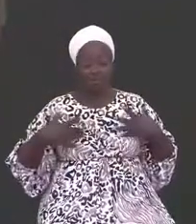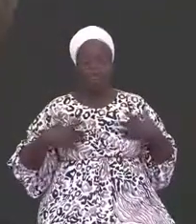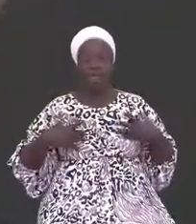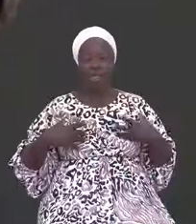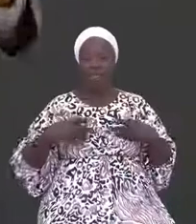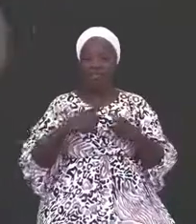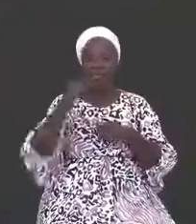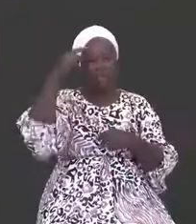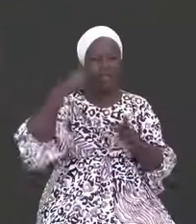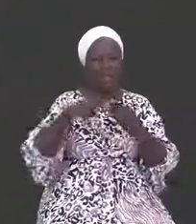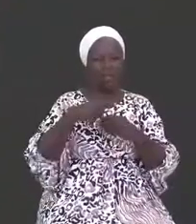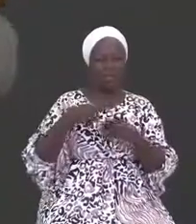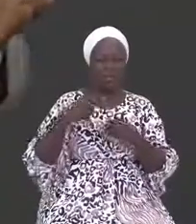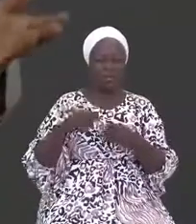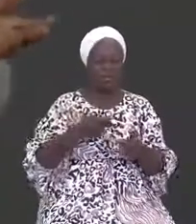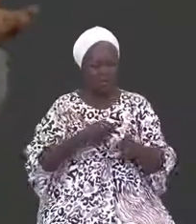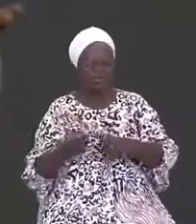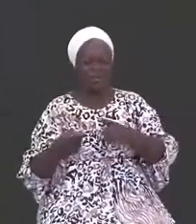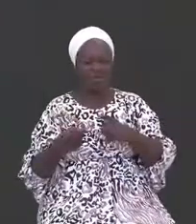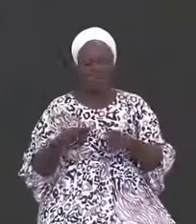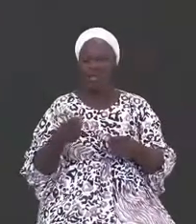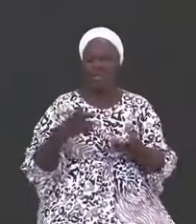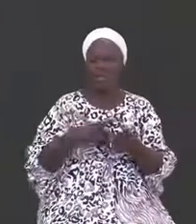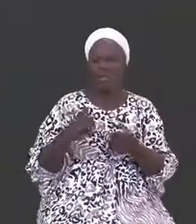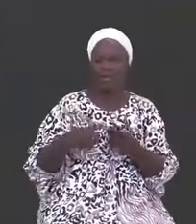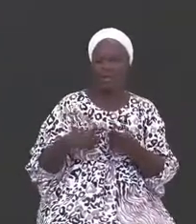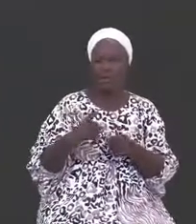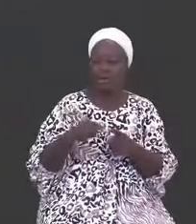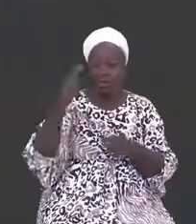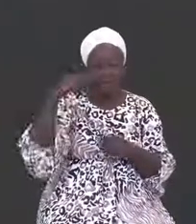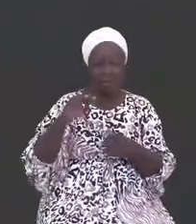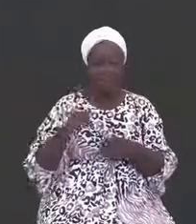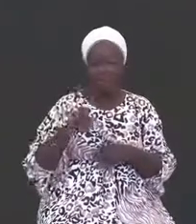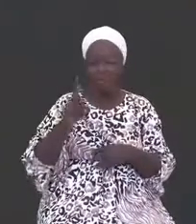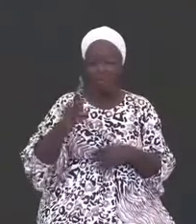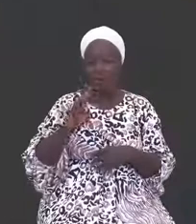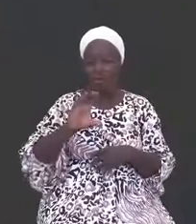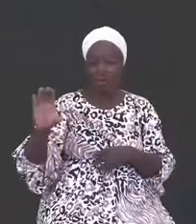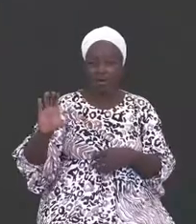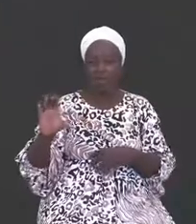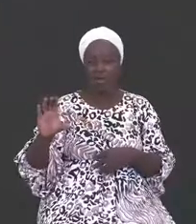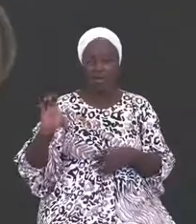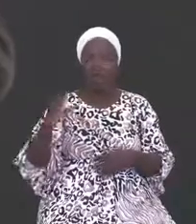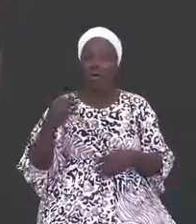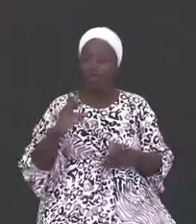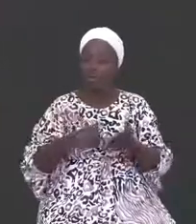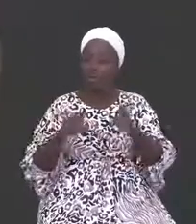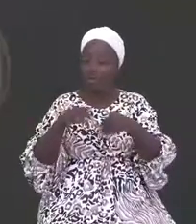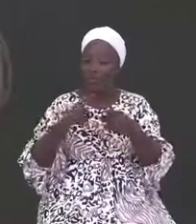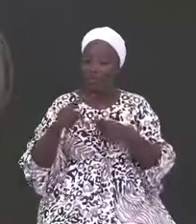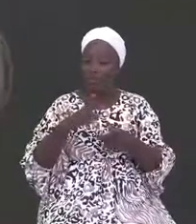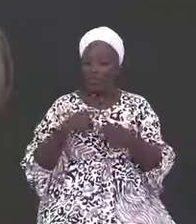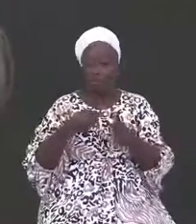pensez aux 100% que Dieu te donne, ceux qui sont jaloux de ce que tu as et ceux